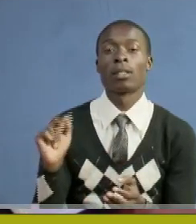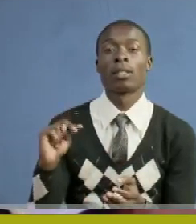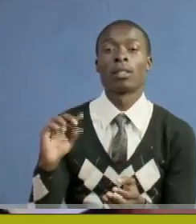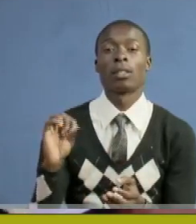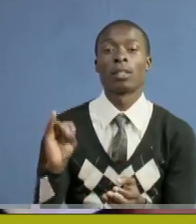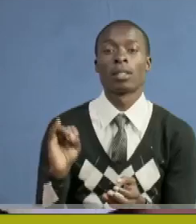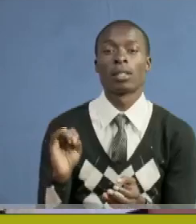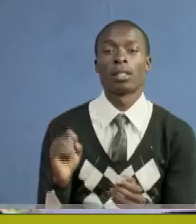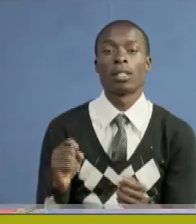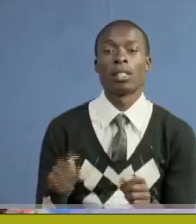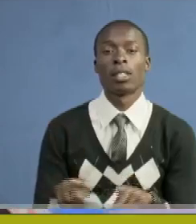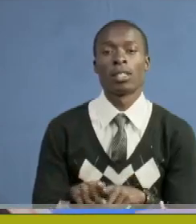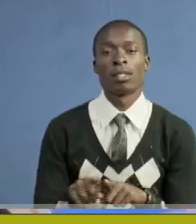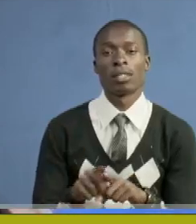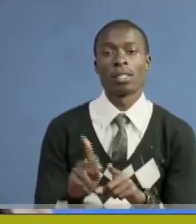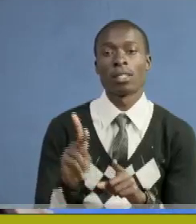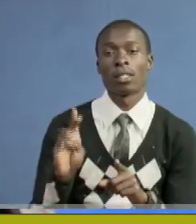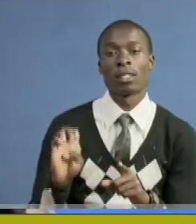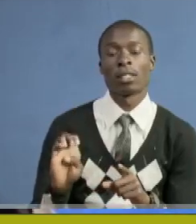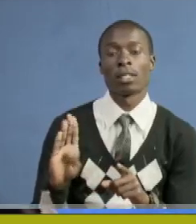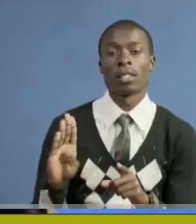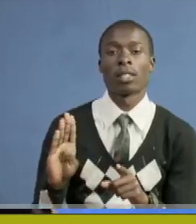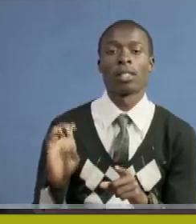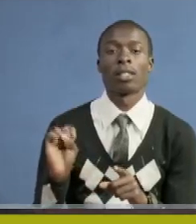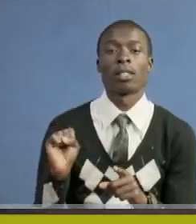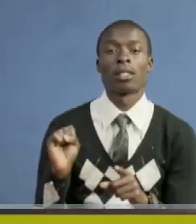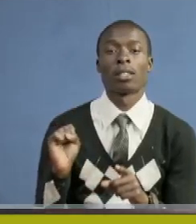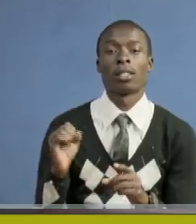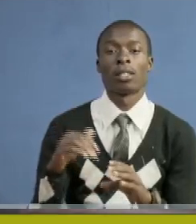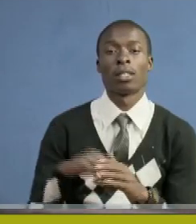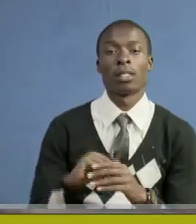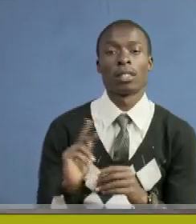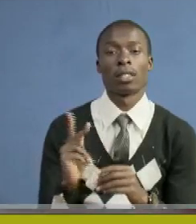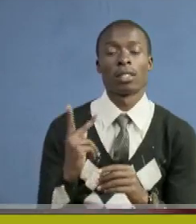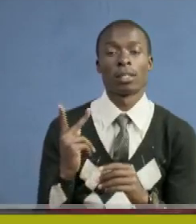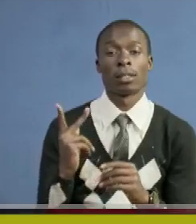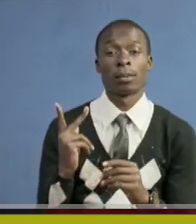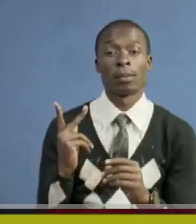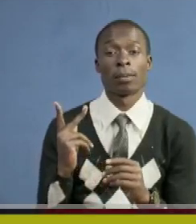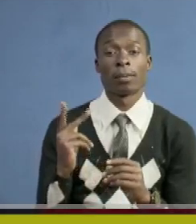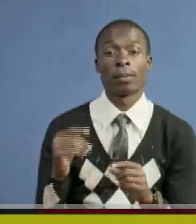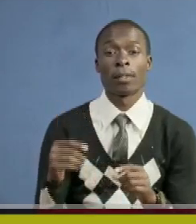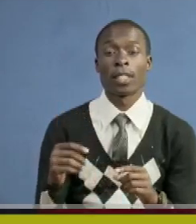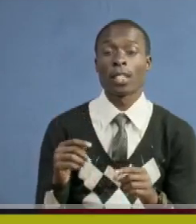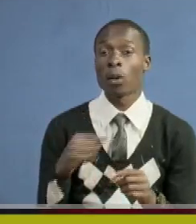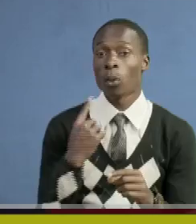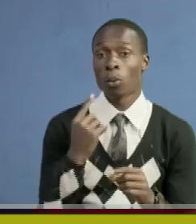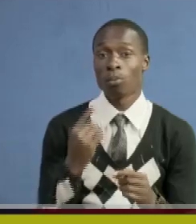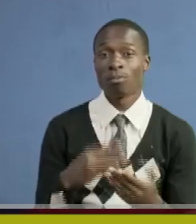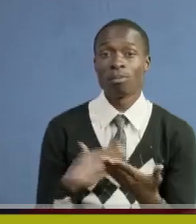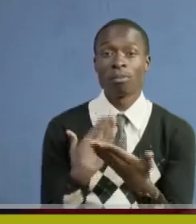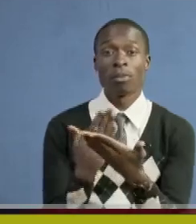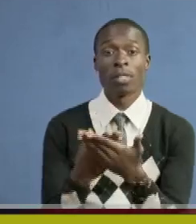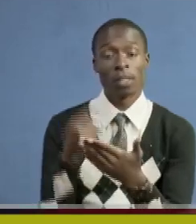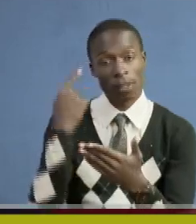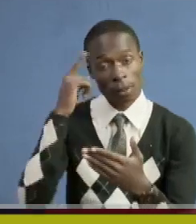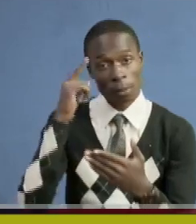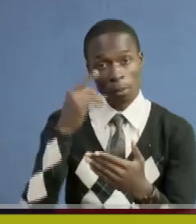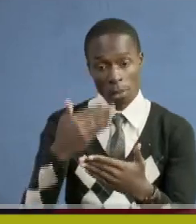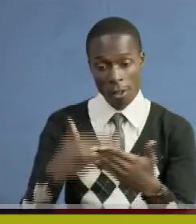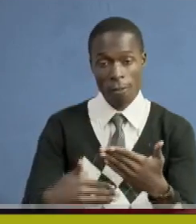sawa na maafisa wa kutathmini ubora kutoka idara kukadiria ubora wa bidhaa KEBS waliokuwa wamefika mbele ya kamati ya